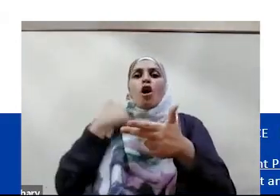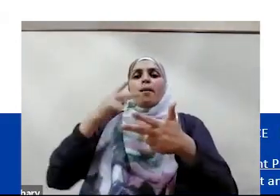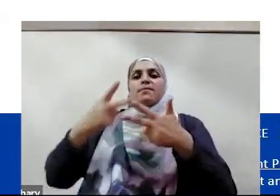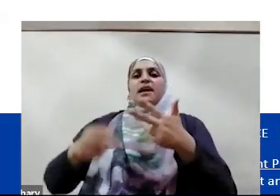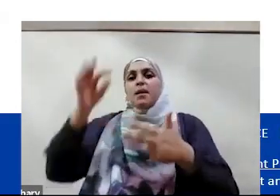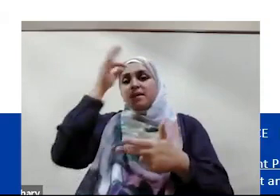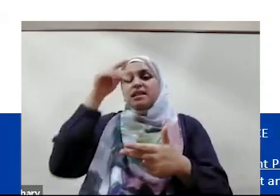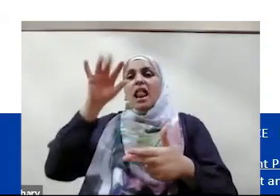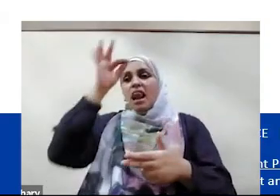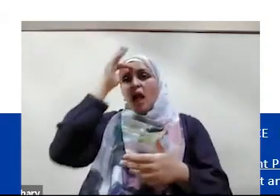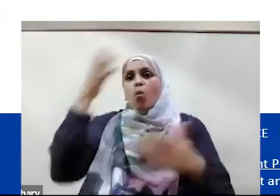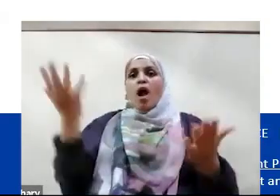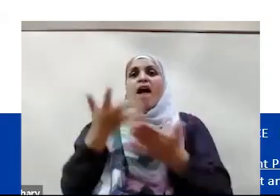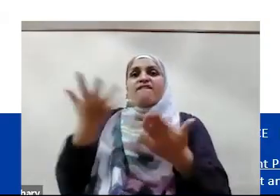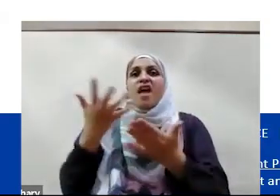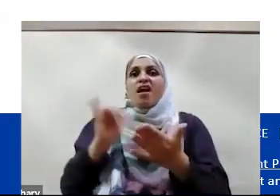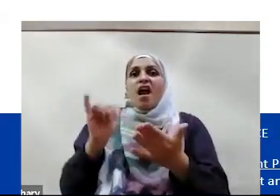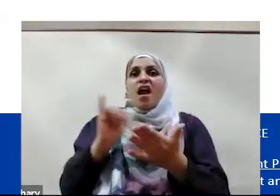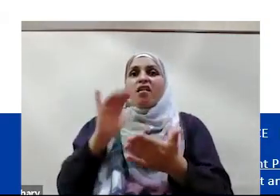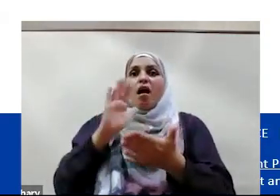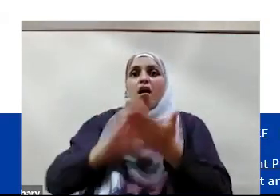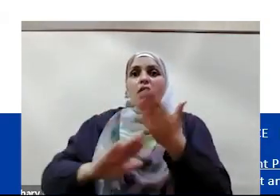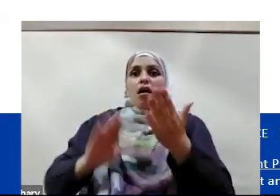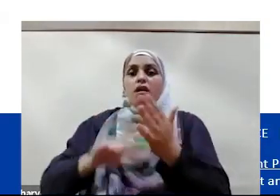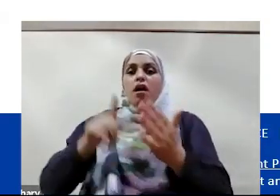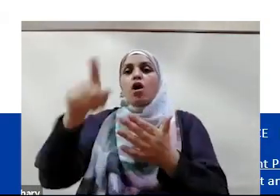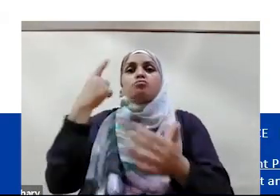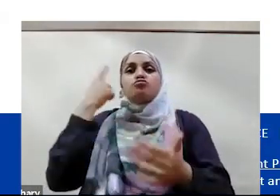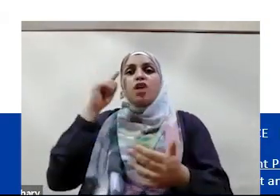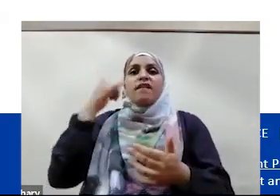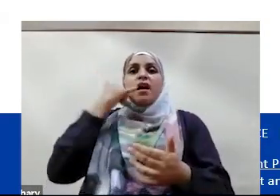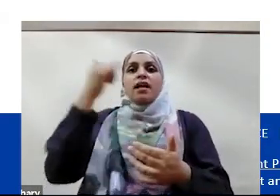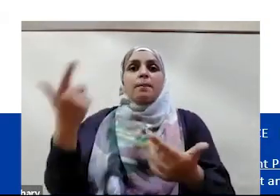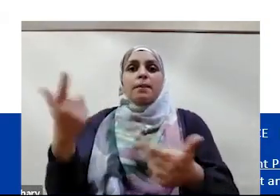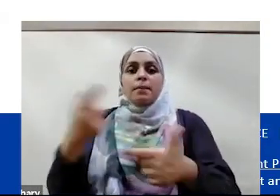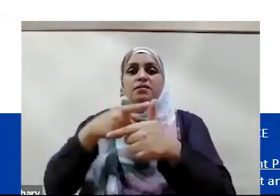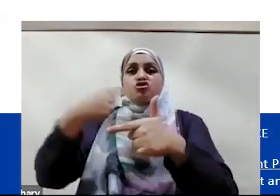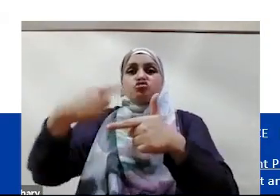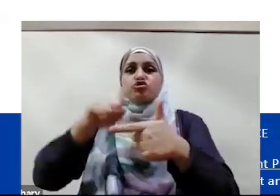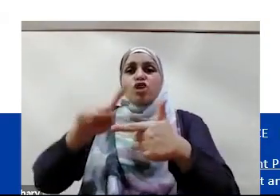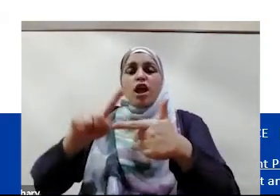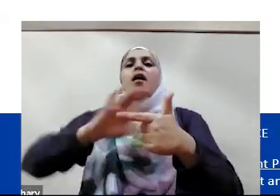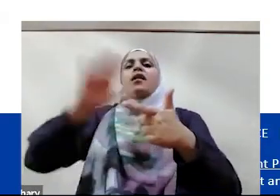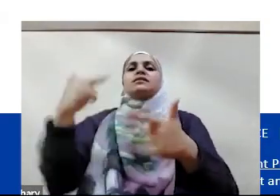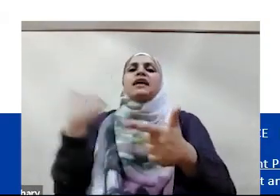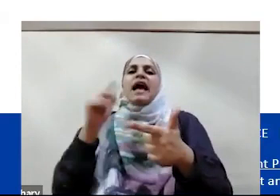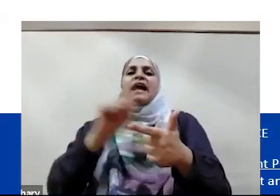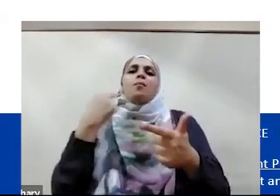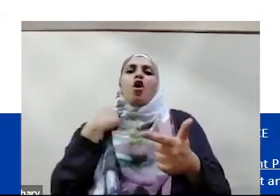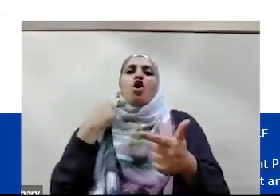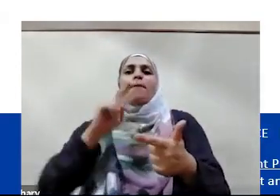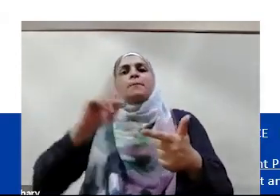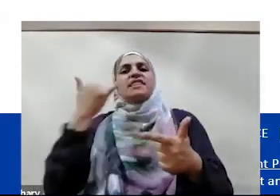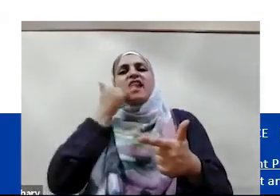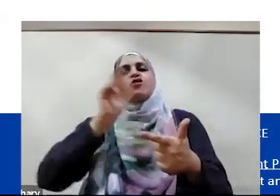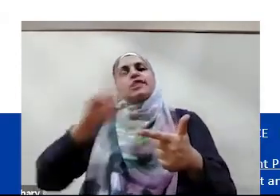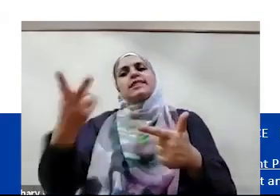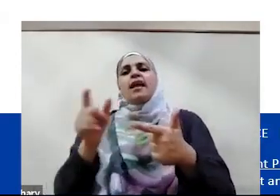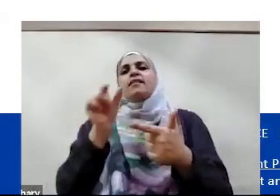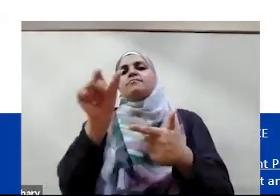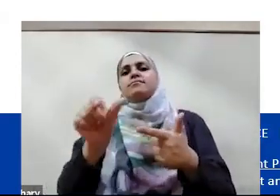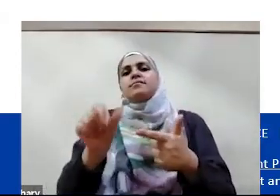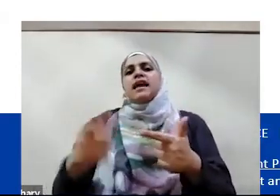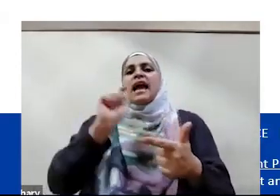عارفين نوصل لحضراتكم نقدر ان احنا نوصل له. فبكتب اسم حد نقدر ان احنا نتواصل معاه، بكتب اسمه،